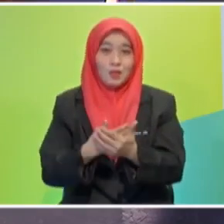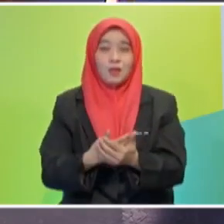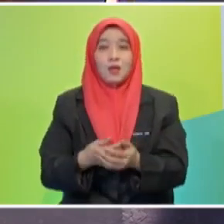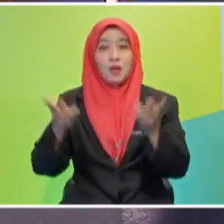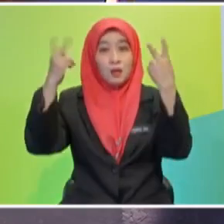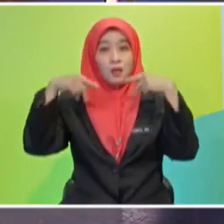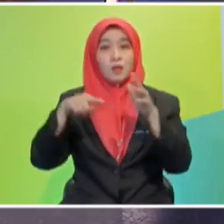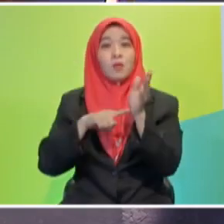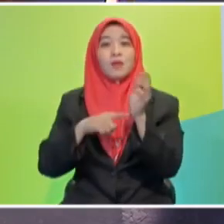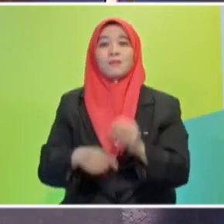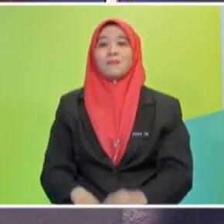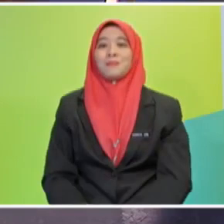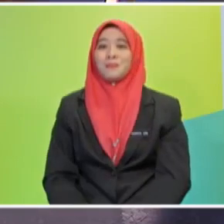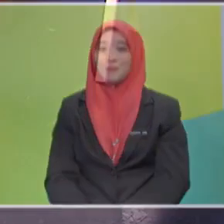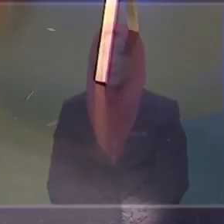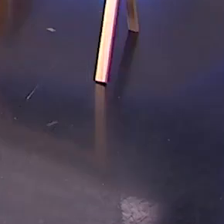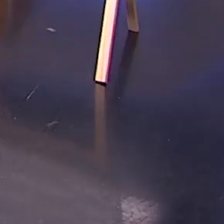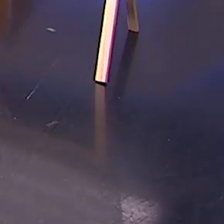Didik TV KPM.